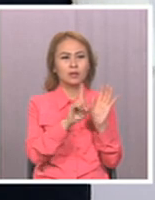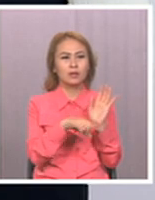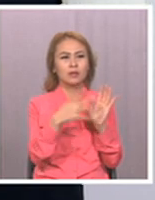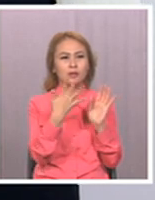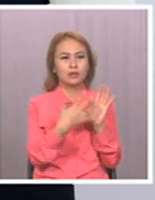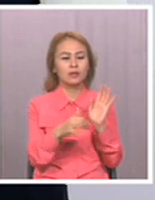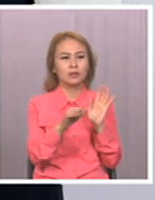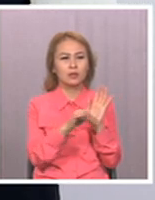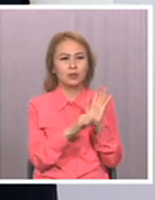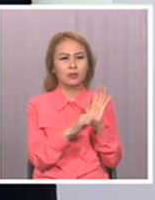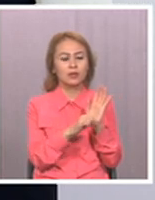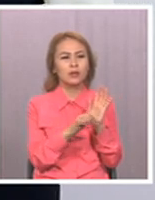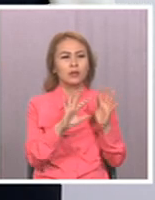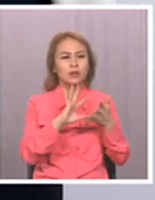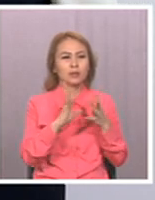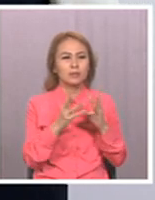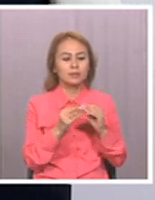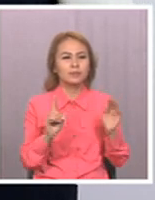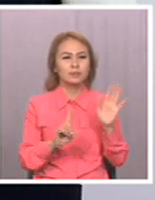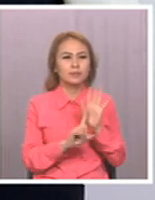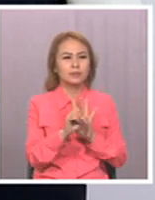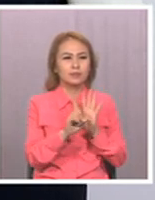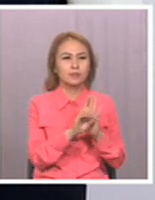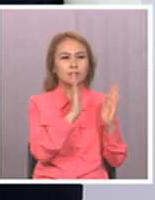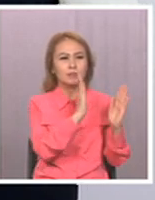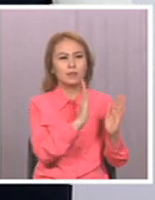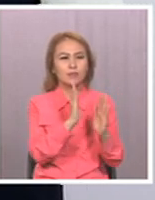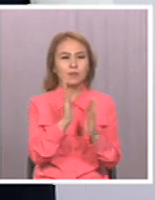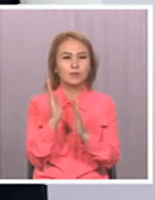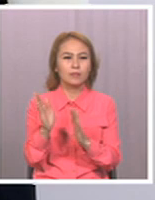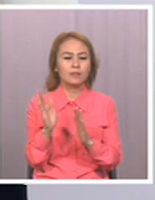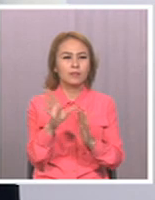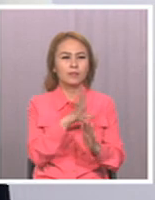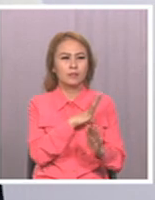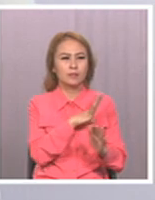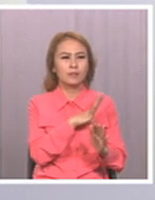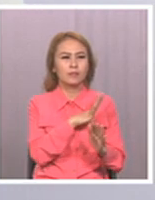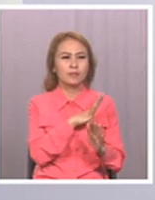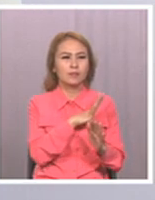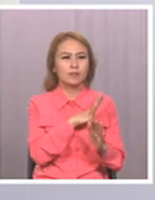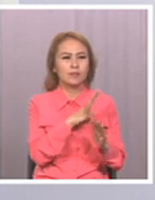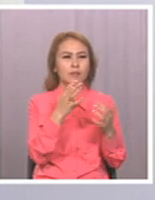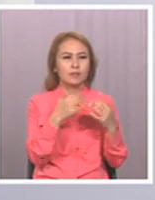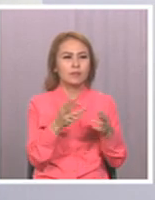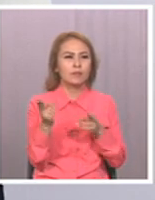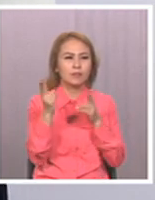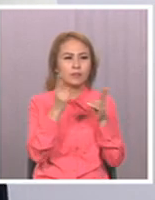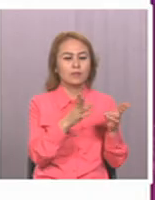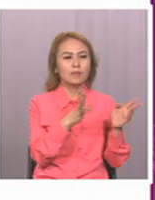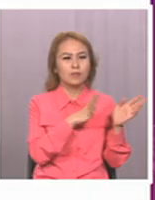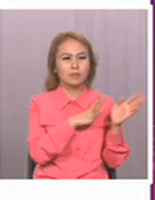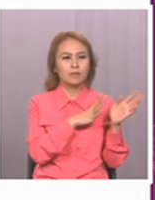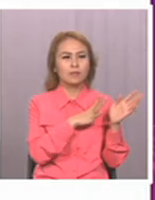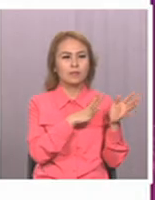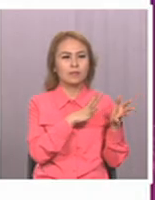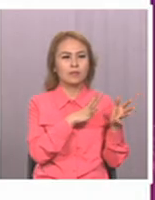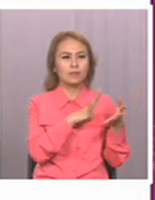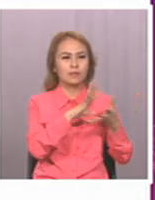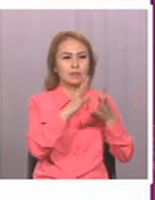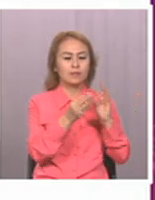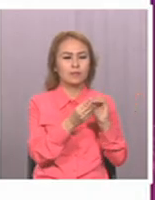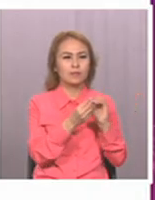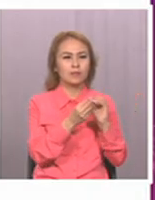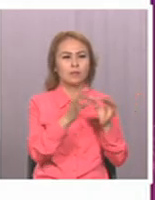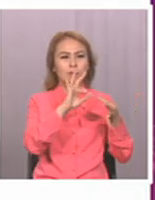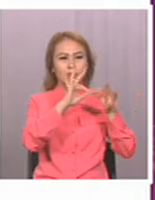кездеседі. Онда жағдайда бұл қатардың модасы жоқ дейміз. Мысалы, келесі қатар берілген, анықтап қарасаңыздар, бұл